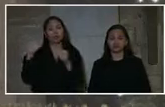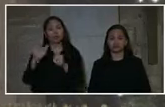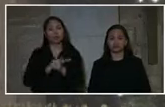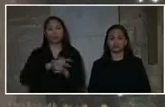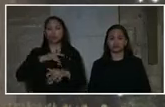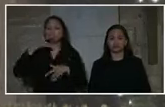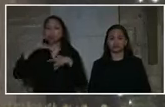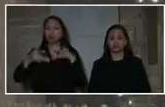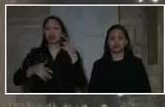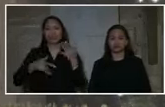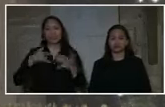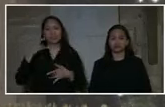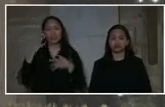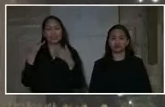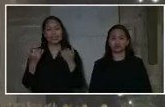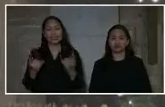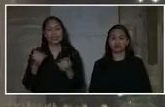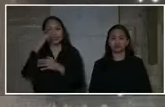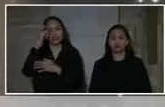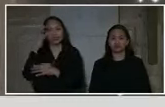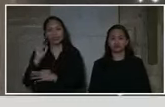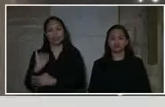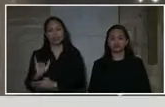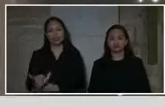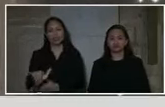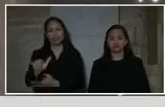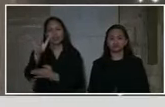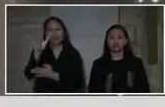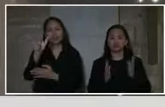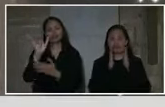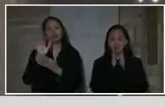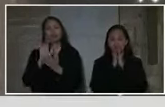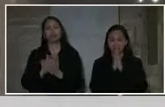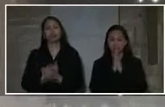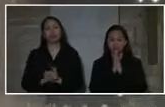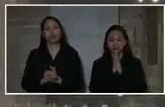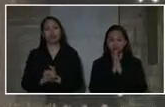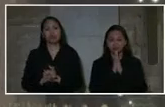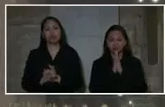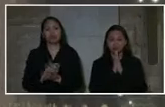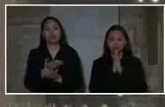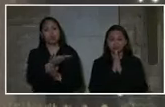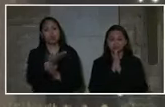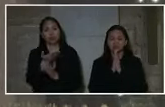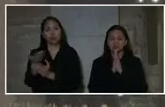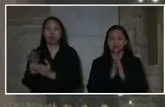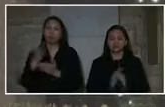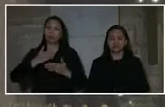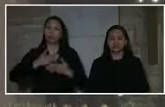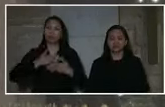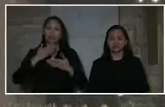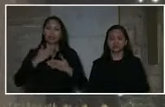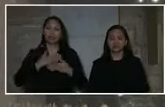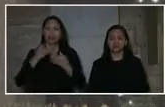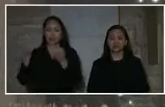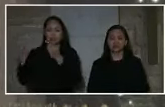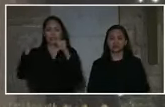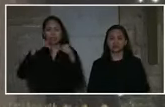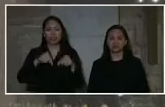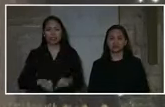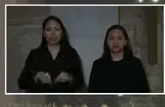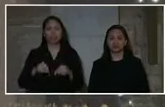sigla, ngayon at magpasawalang hanggan. Amen. Kayong nagagalak sa pagdating ng nakatawang